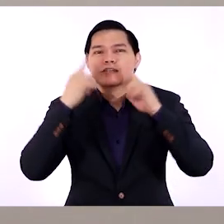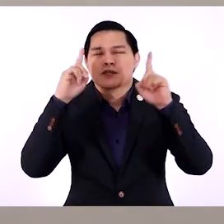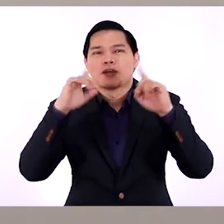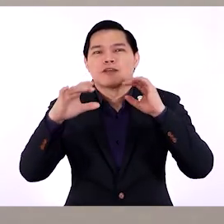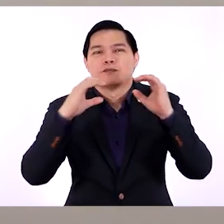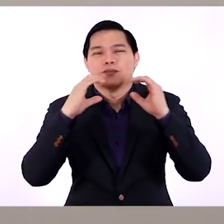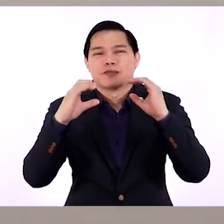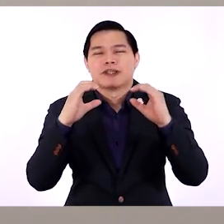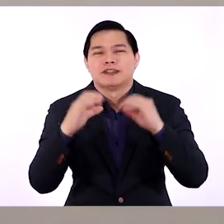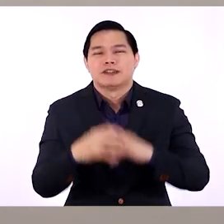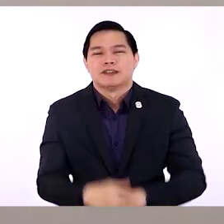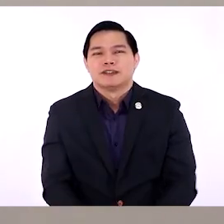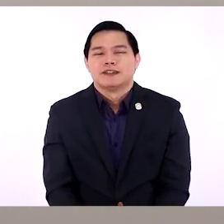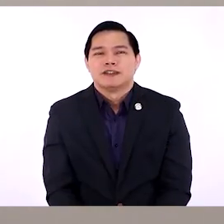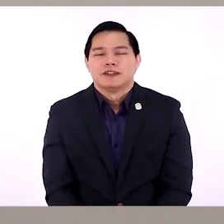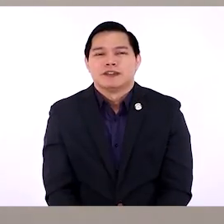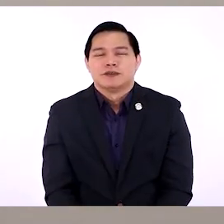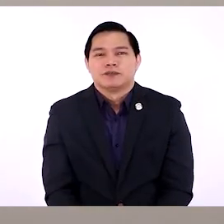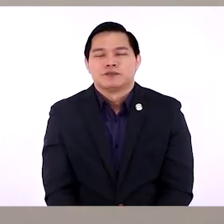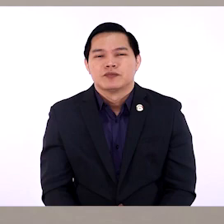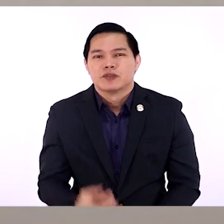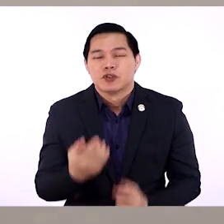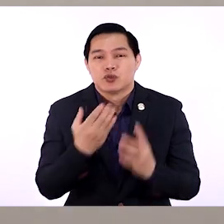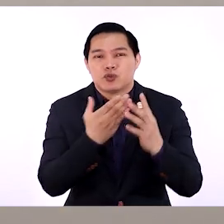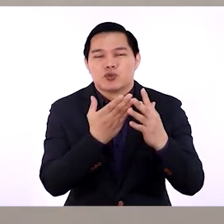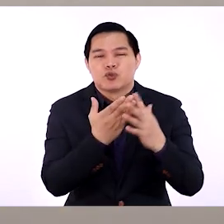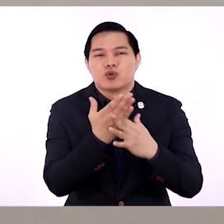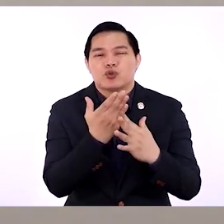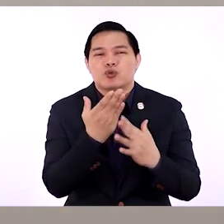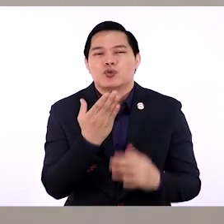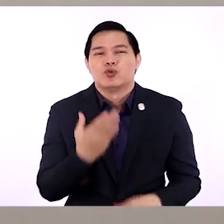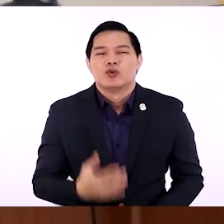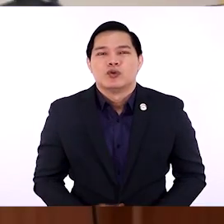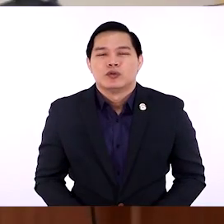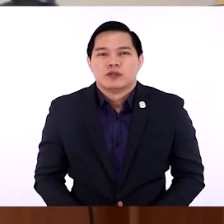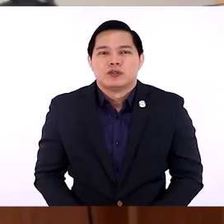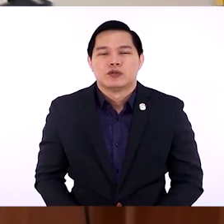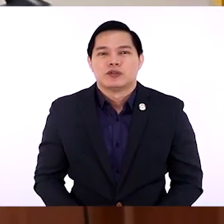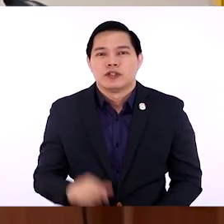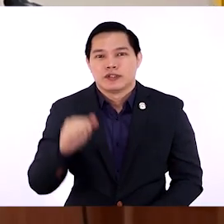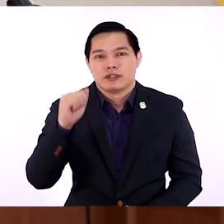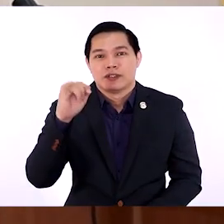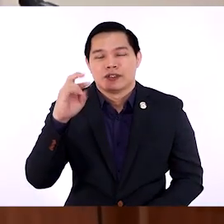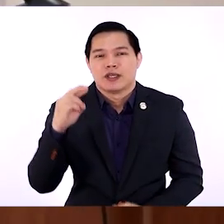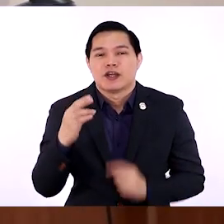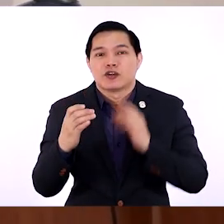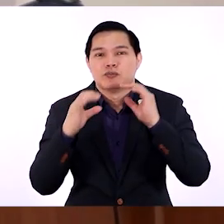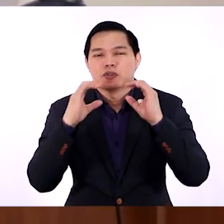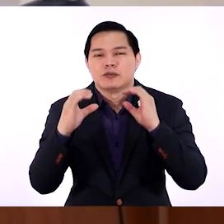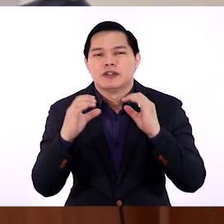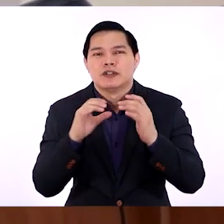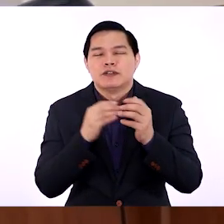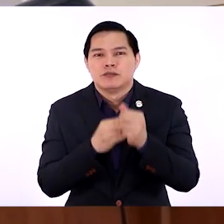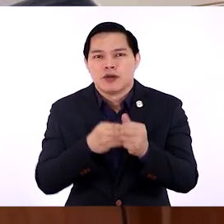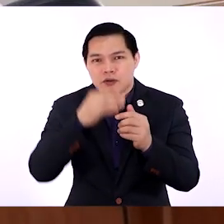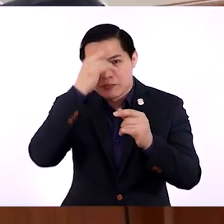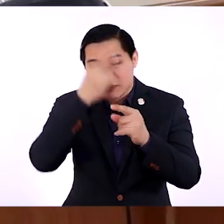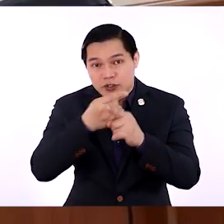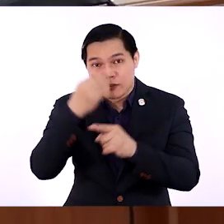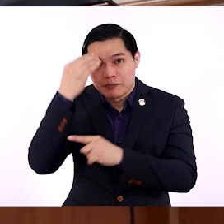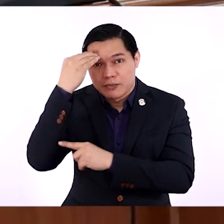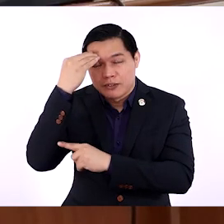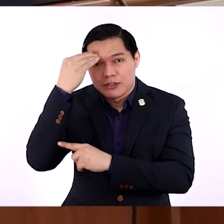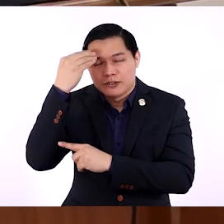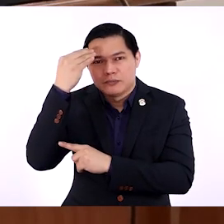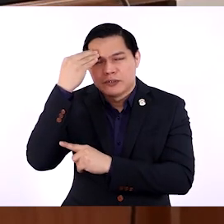at pakikipag-usap sa pamamagitan po ng himpapawid. Pinangunahan ng kapatid na Bernard Beltran,